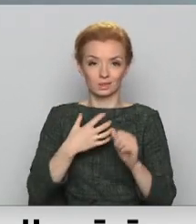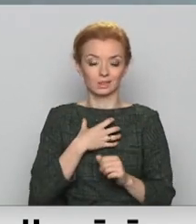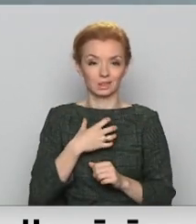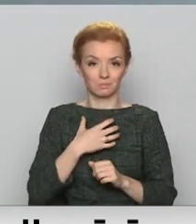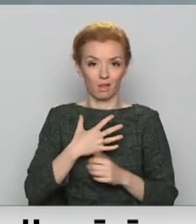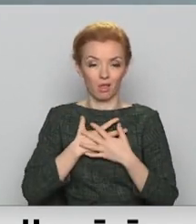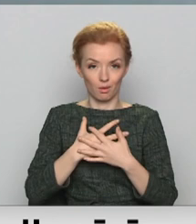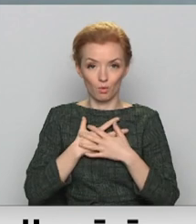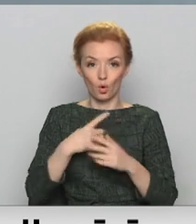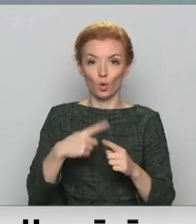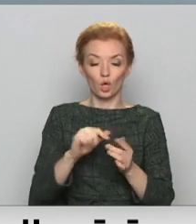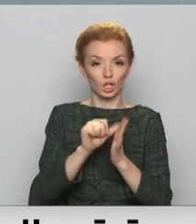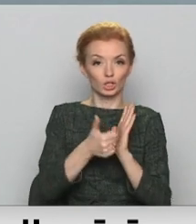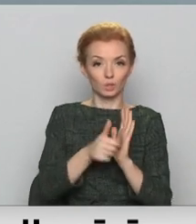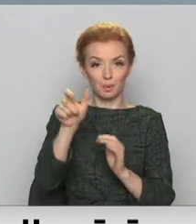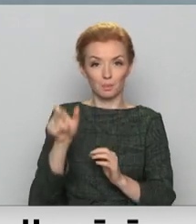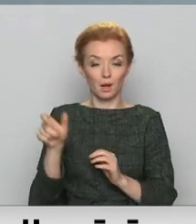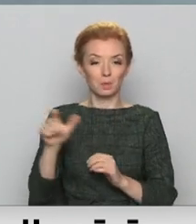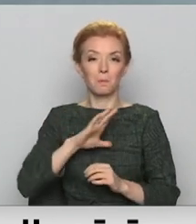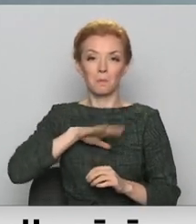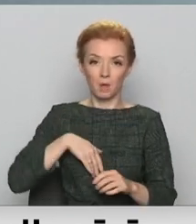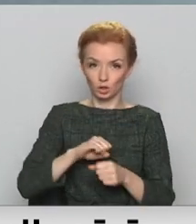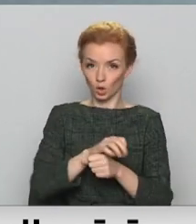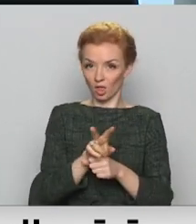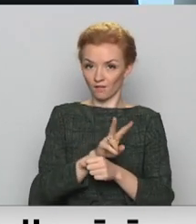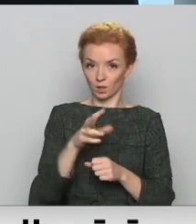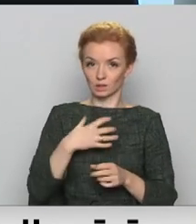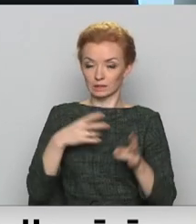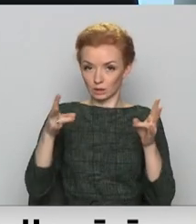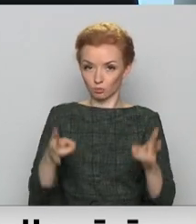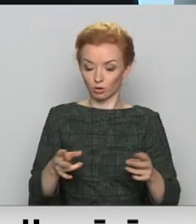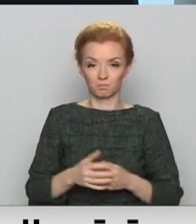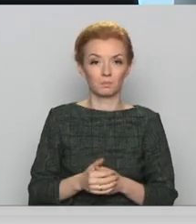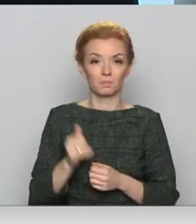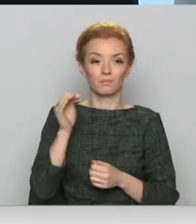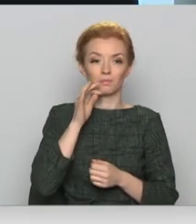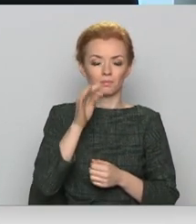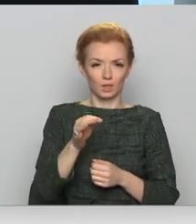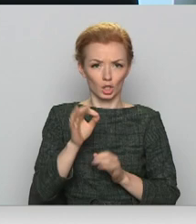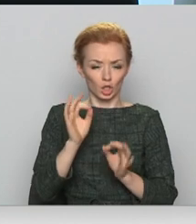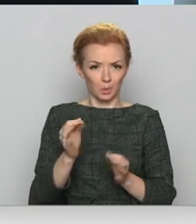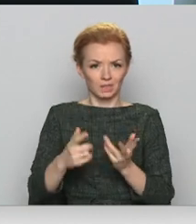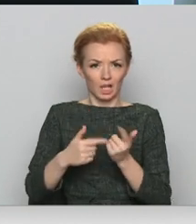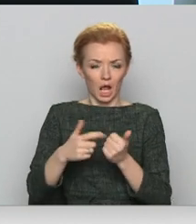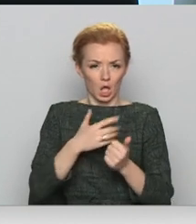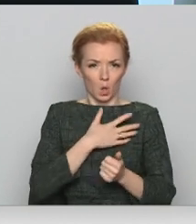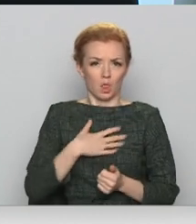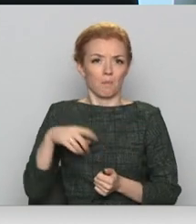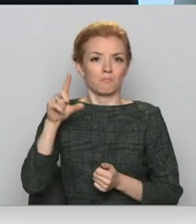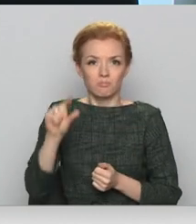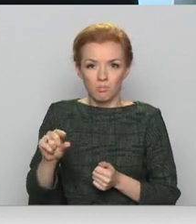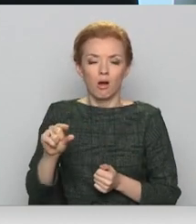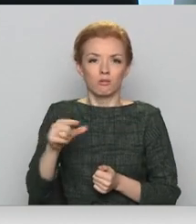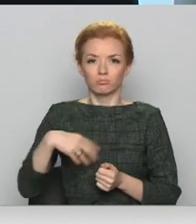nepietiekamību un 16 pacientiem pēc Covid izslimošanas. Izklausās ļoti mazs cipars, jo mēs bijām gatavi uzreiz,